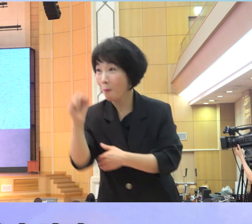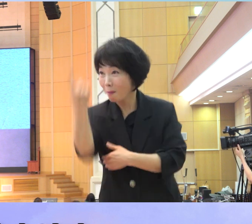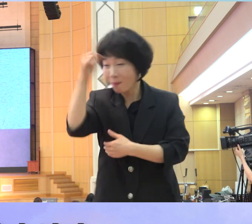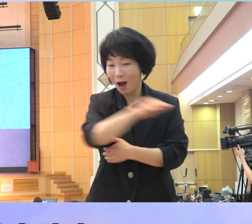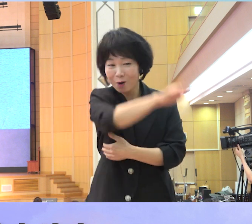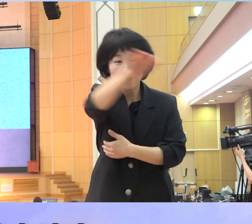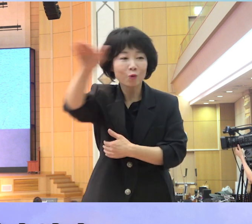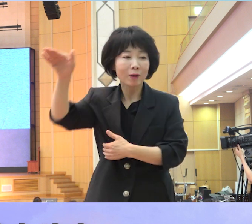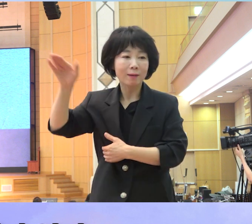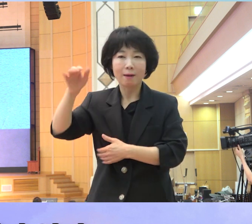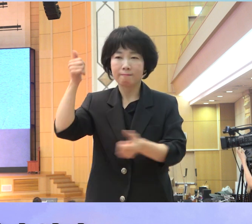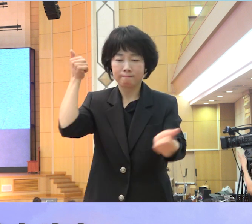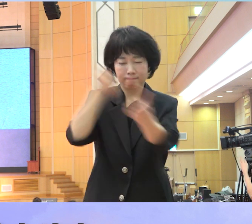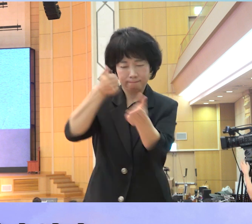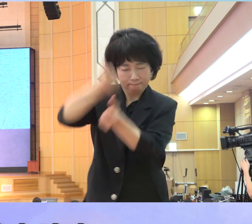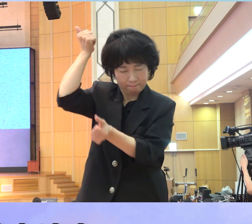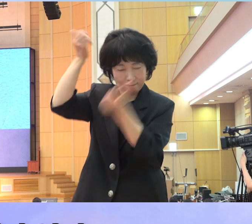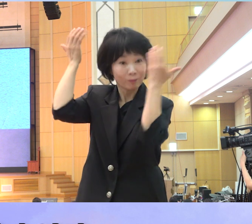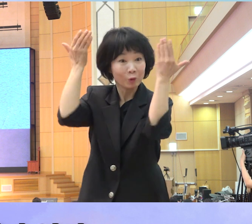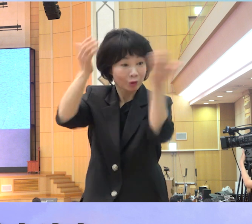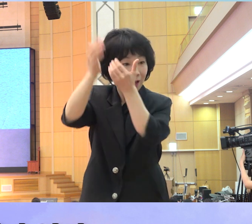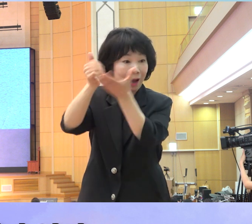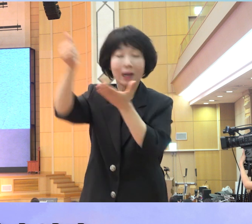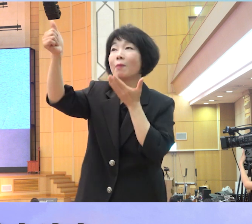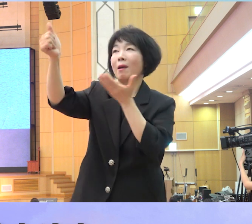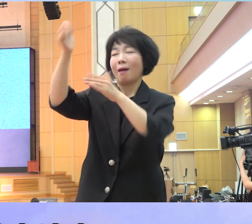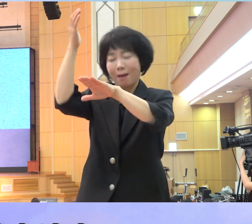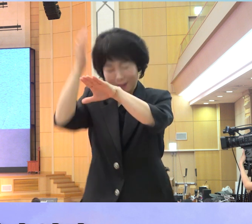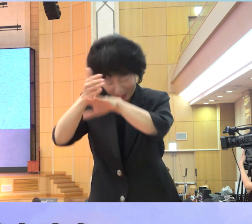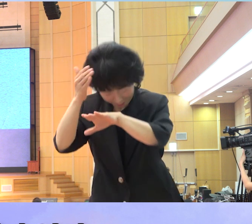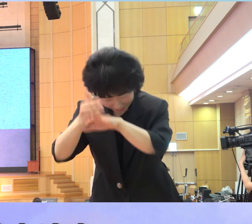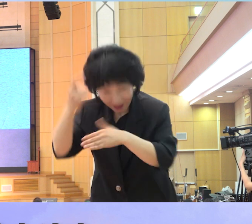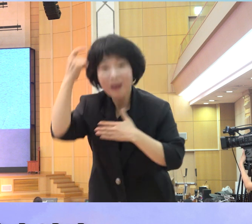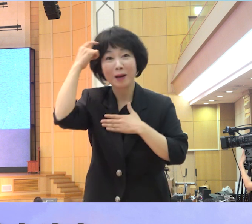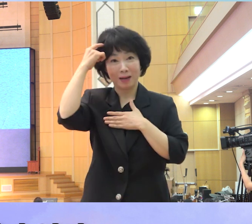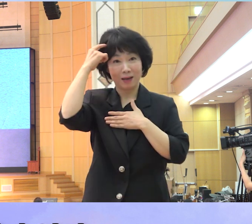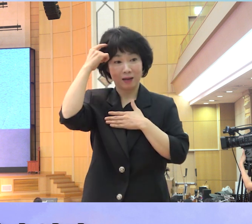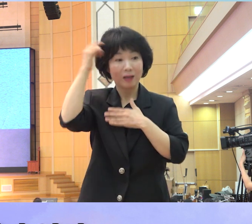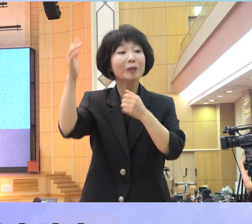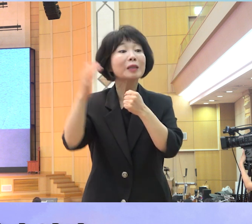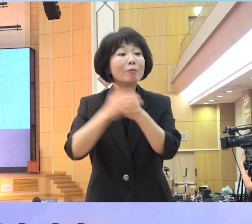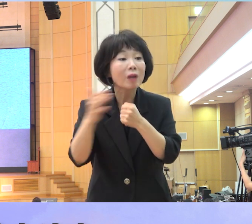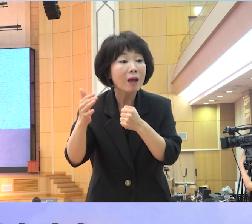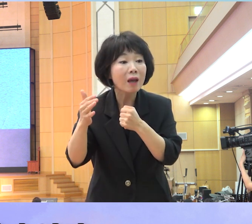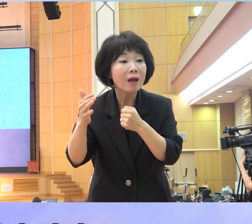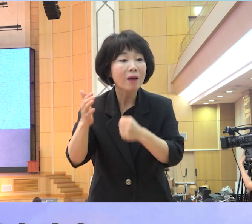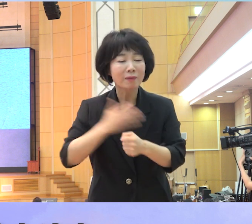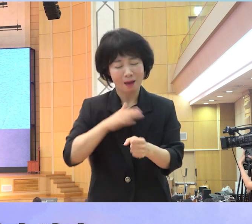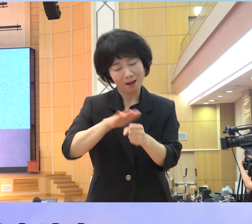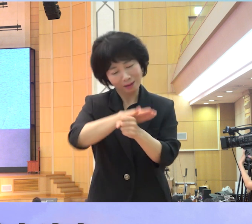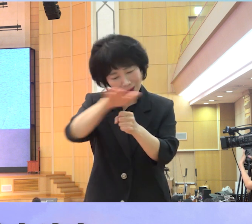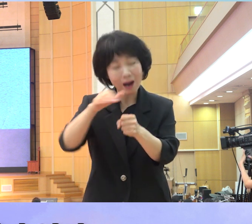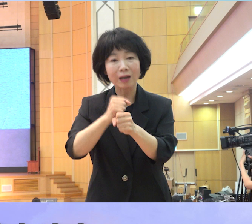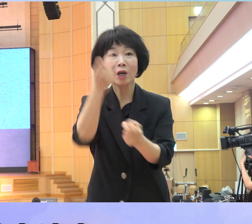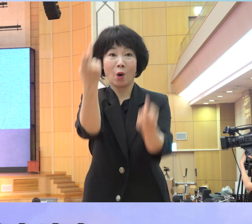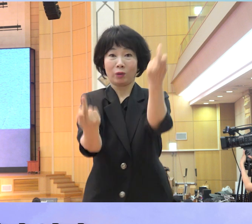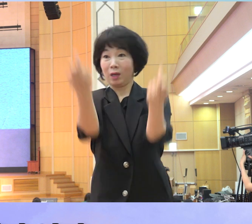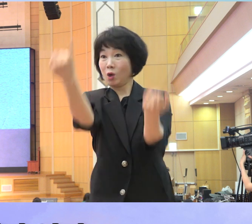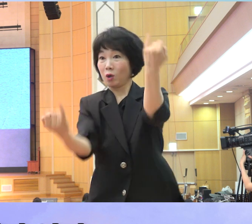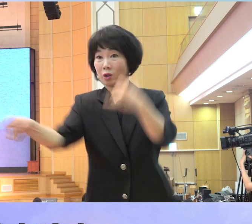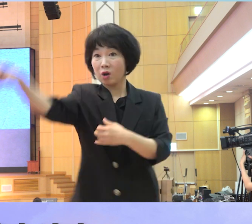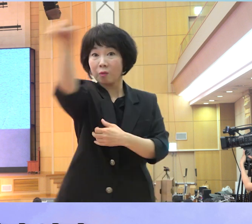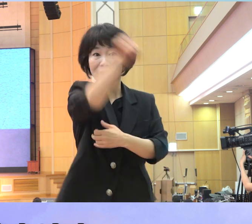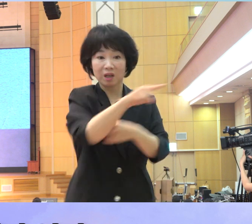말미암아 우리에게 이김을 주시는 하나님께 감사하노니, 그러므로 내 사랑하는